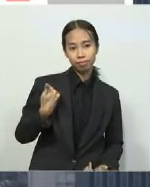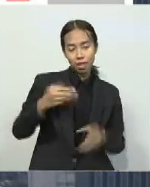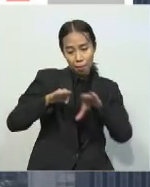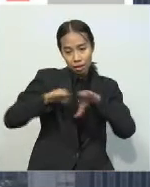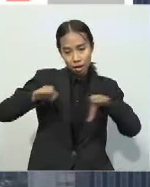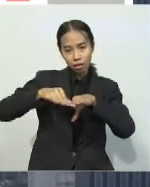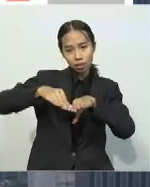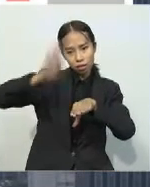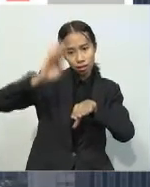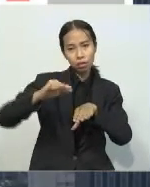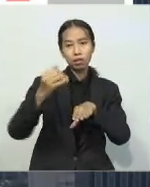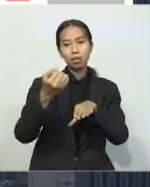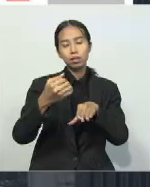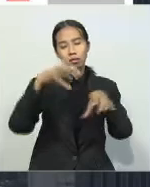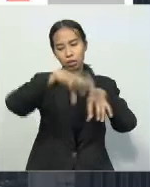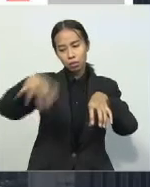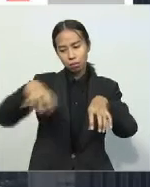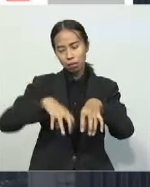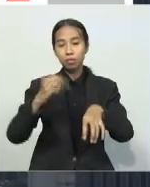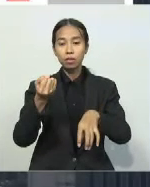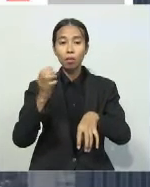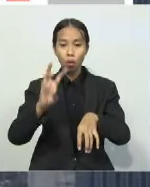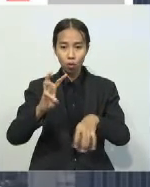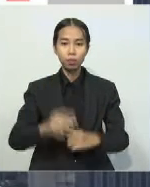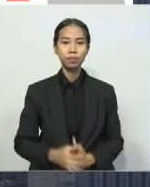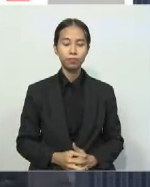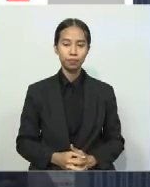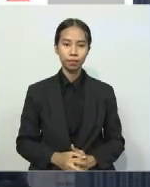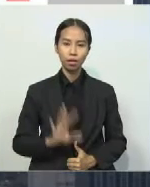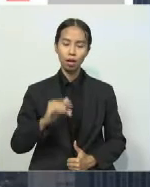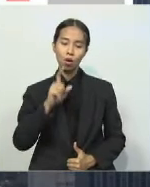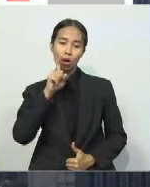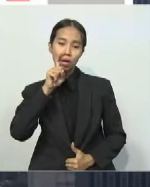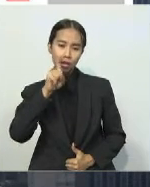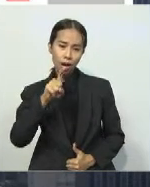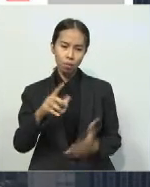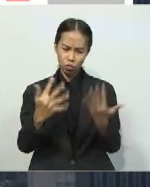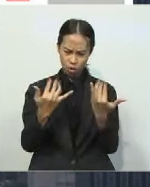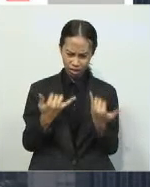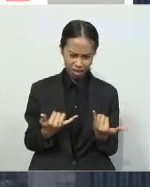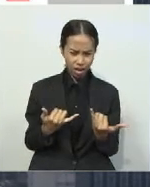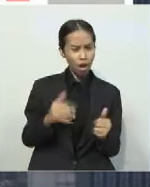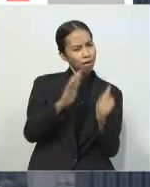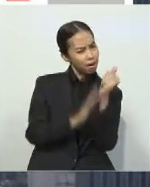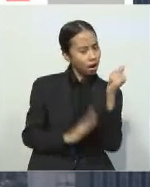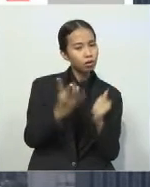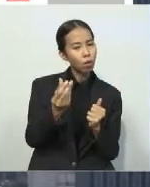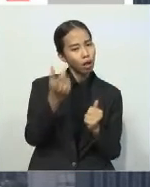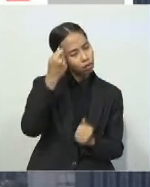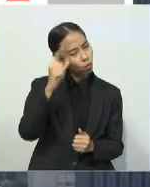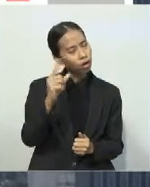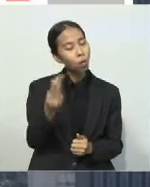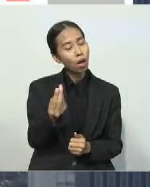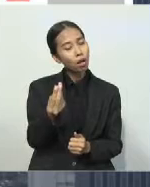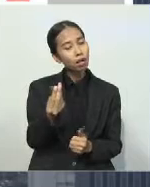าเกินมาตรฐานอยู่ที่16สถานีและถ้าถามว่าจะเป็นแบบนี้ไปอีกกี่วันนะคะมีการค